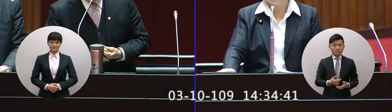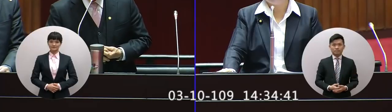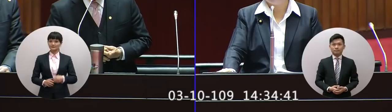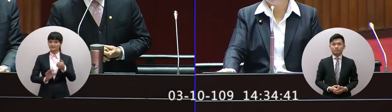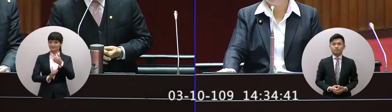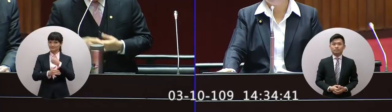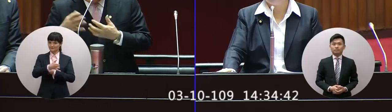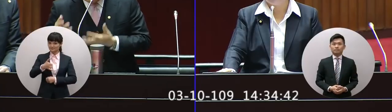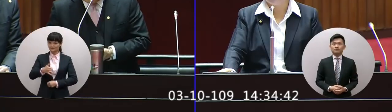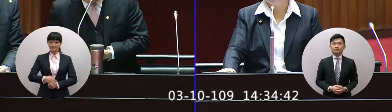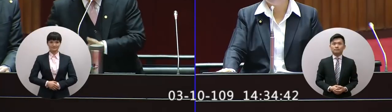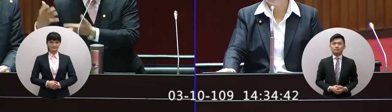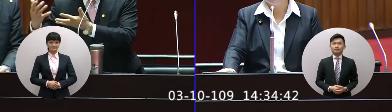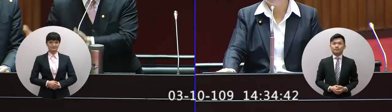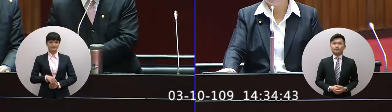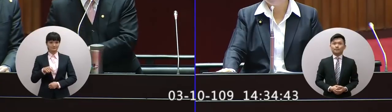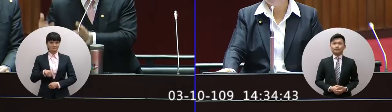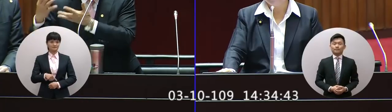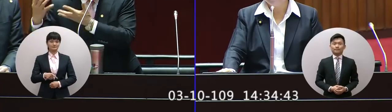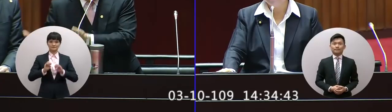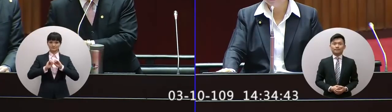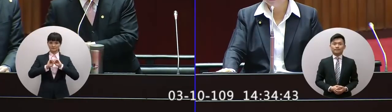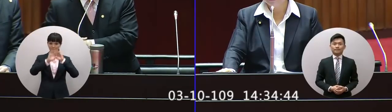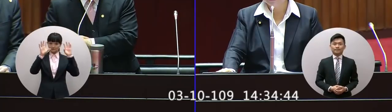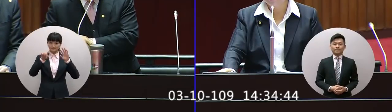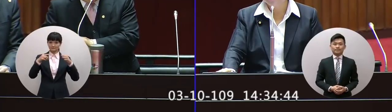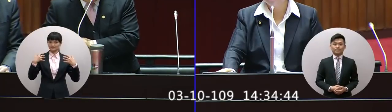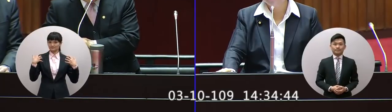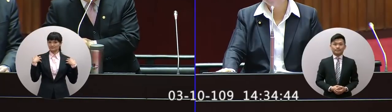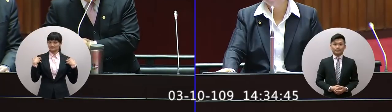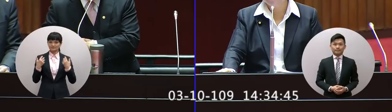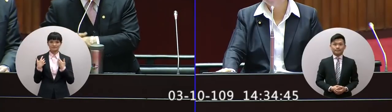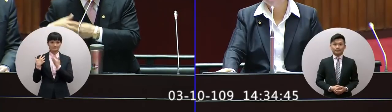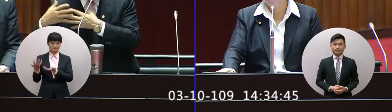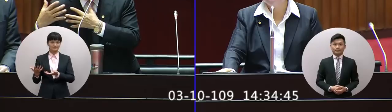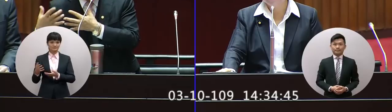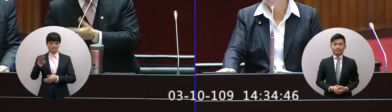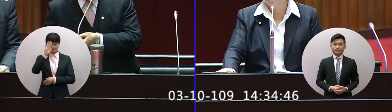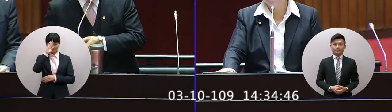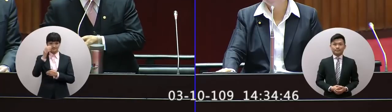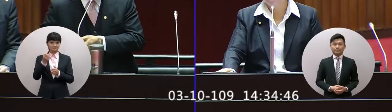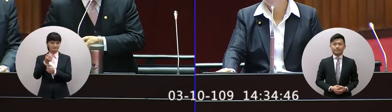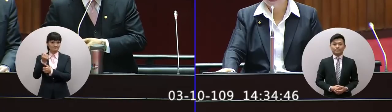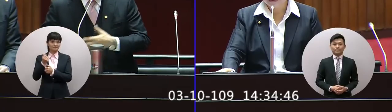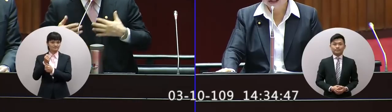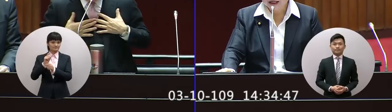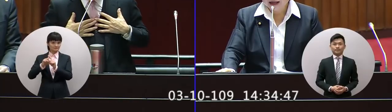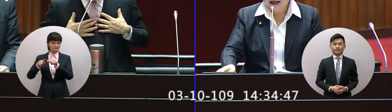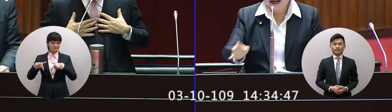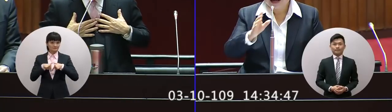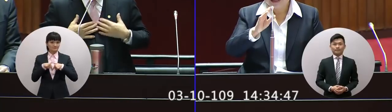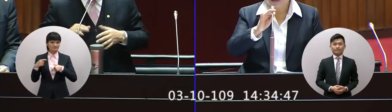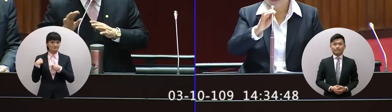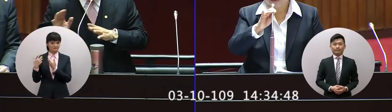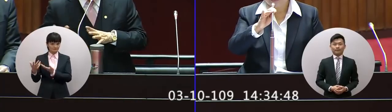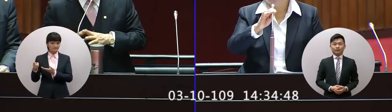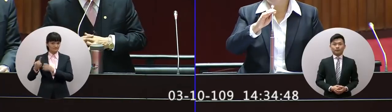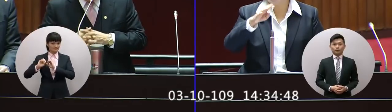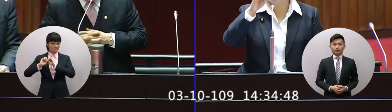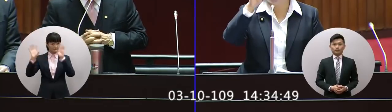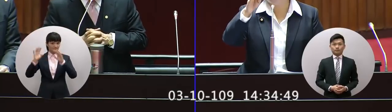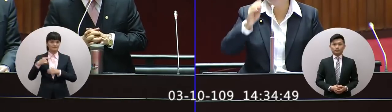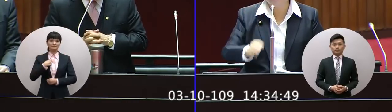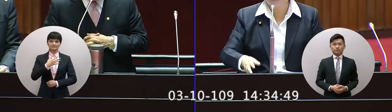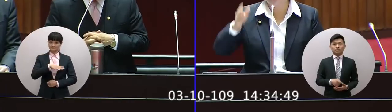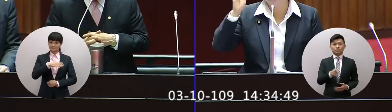委员，我是把这一个宣布留给疫情中心去宣布，我都知道，但我